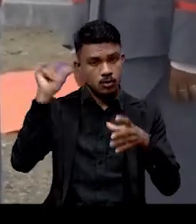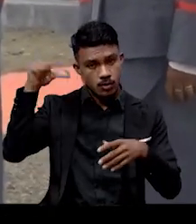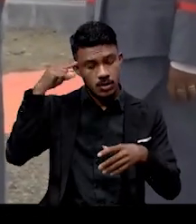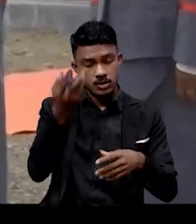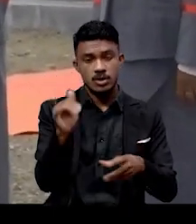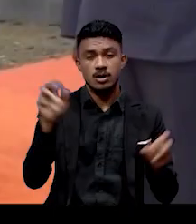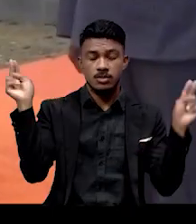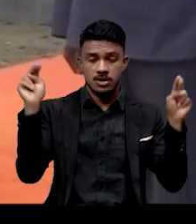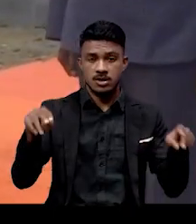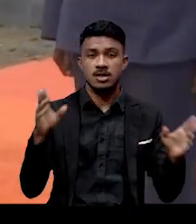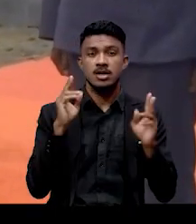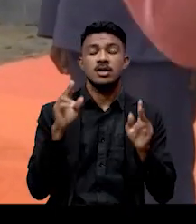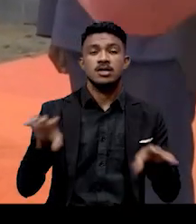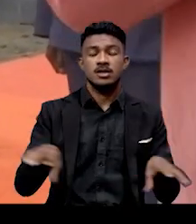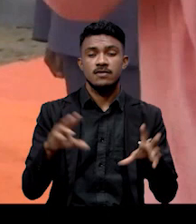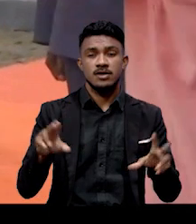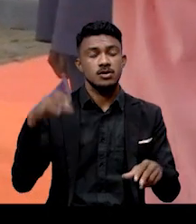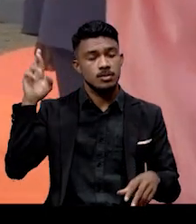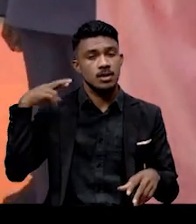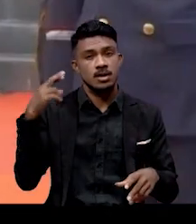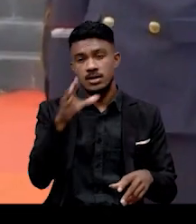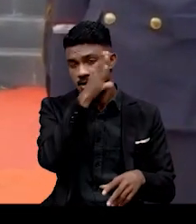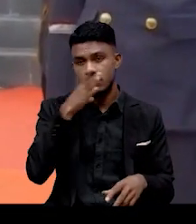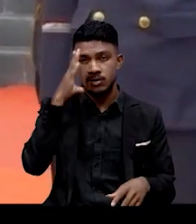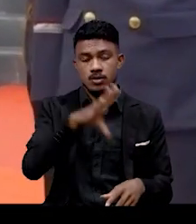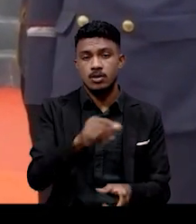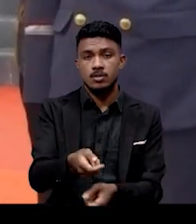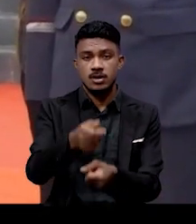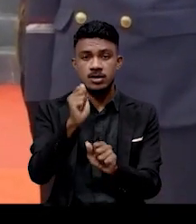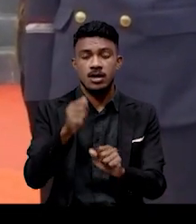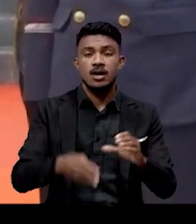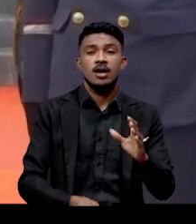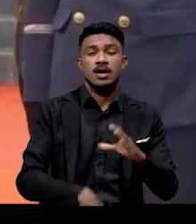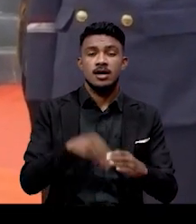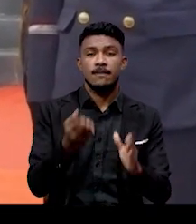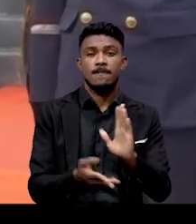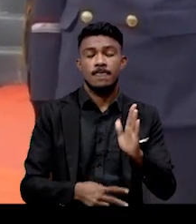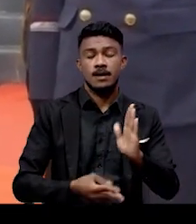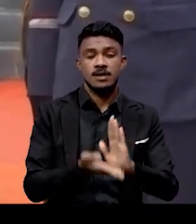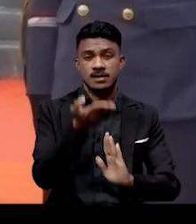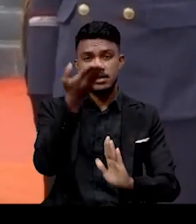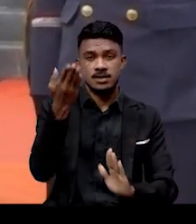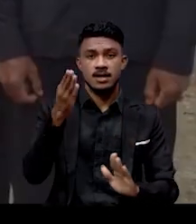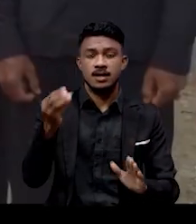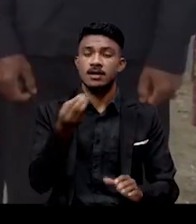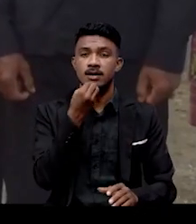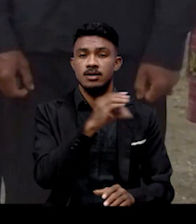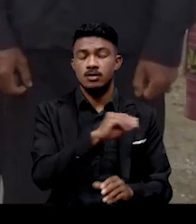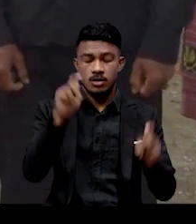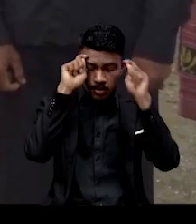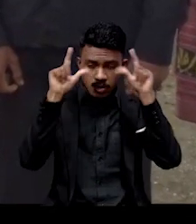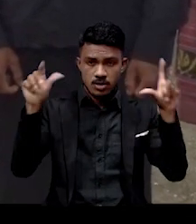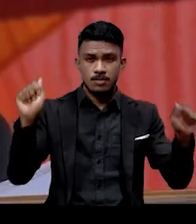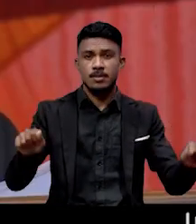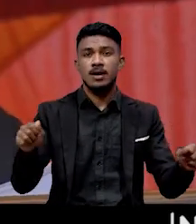Makas, liu-liu, Ministeru Agrikultura, no peskas, atu asai produtu lokal, ho kualidade, nune Timor Leste bele kompete ia